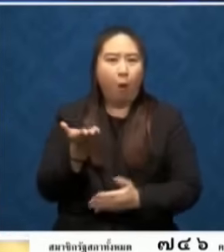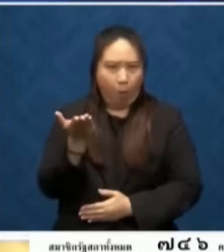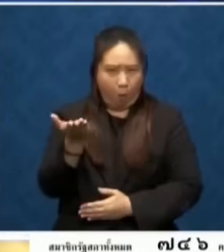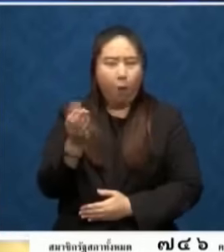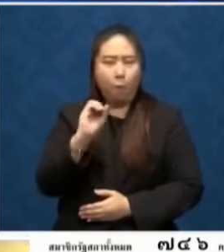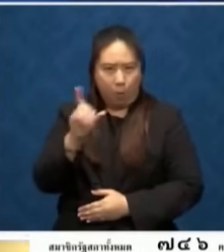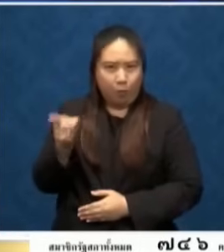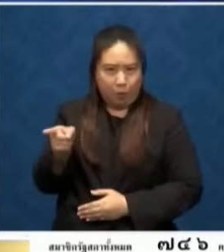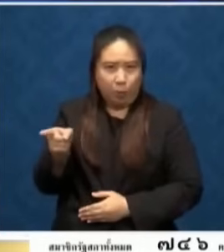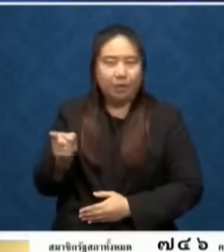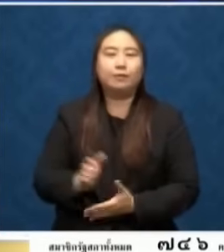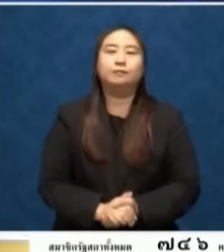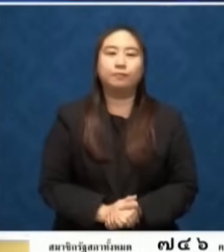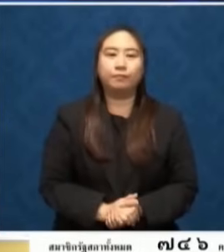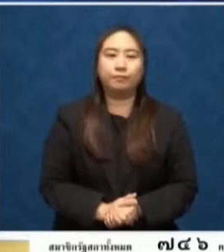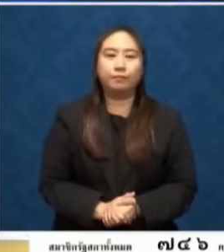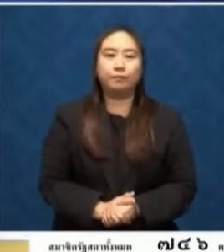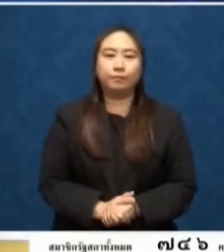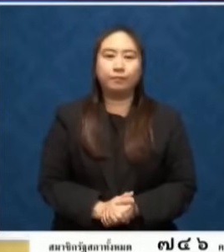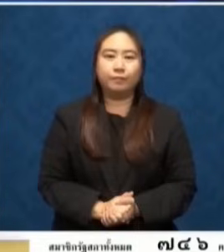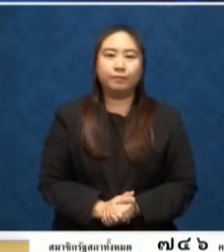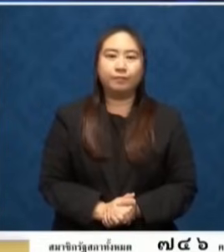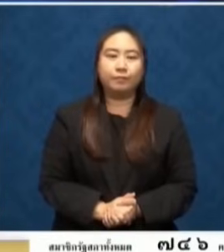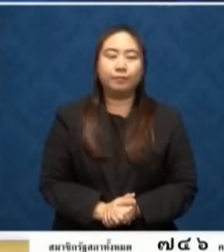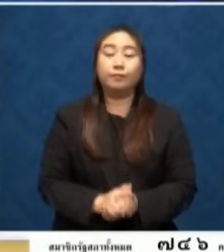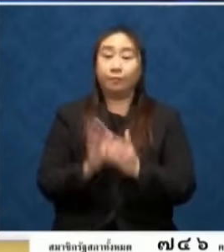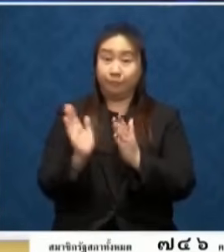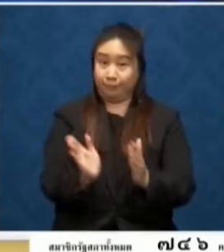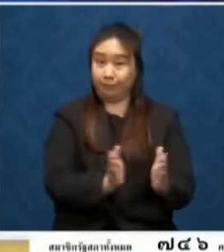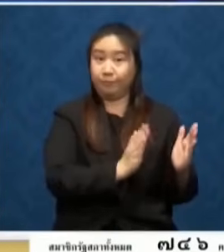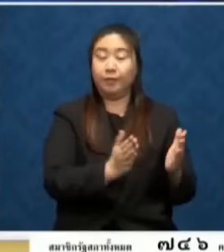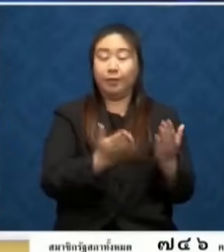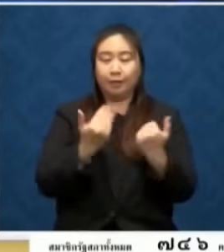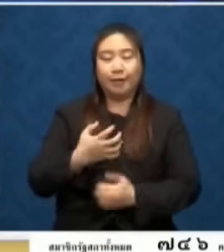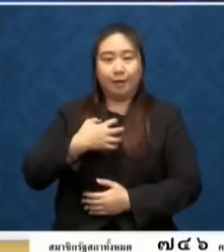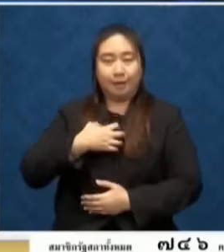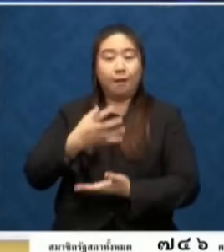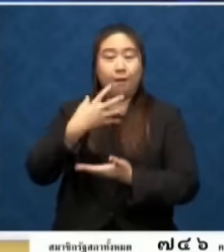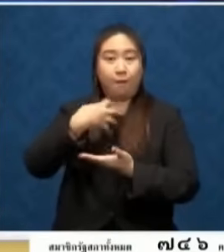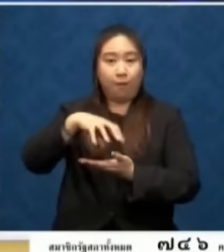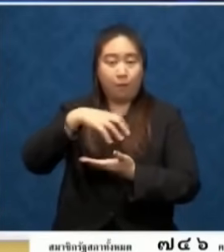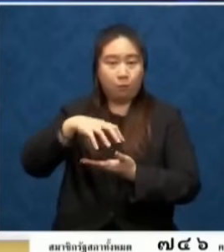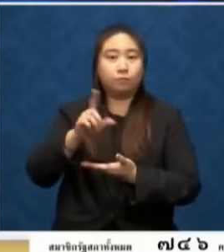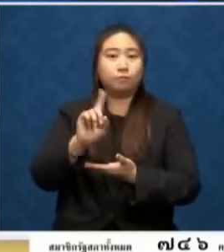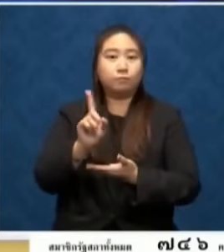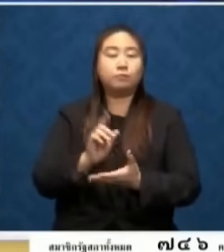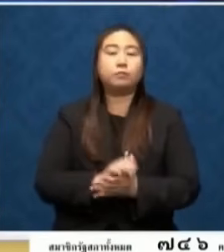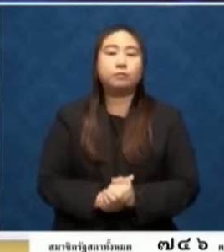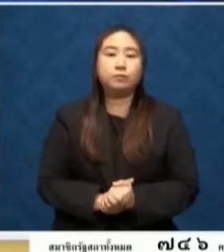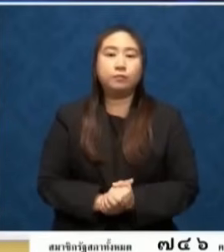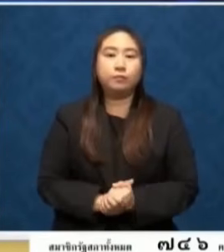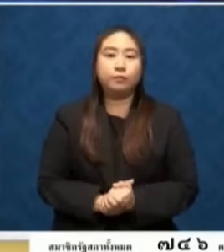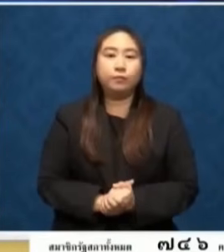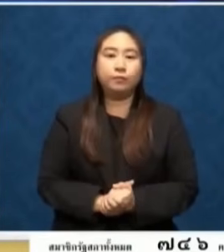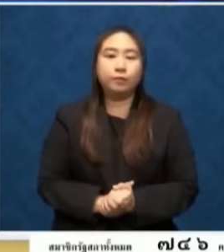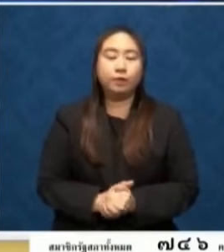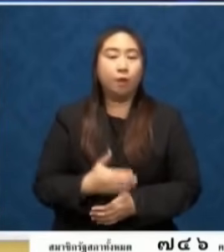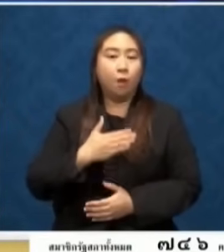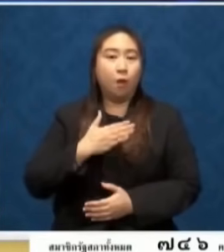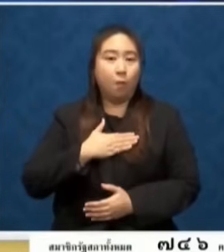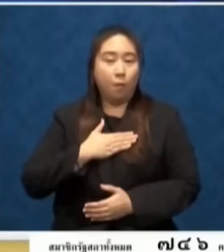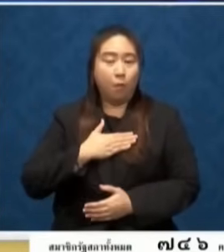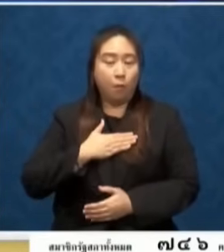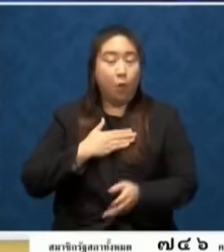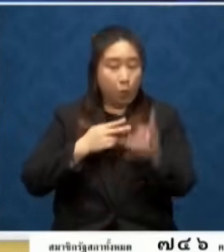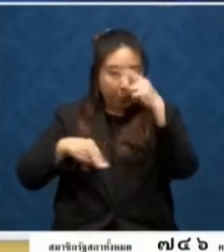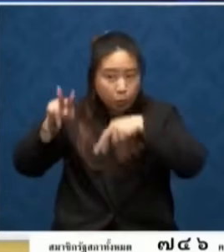ไว้ตรงนี้ครับท่านประธานที่เคารพครับประเด็นต่อไปที่อยากจะถือโอกาสกราบเรียนซึ่งผมก็ตรวจสอบนโย